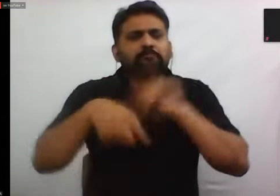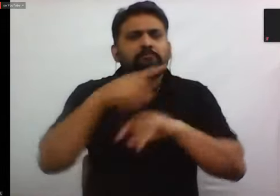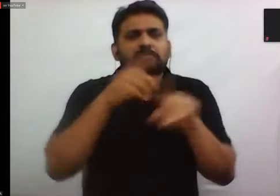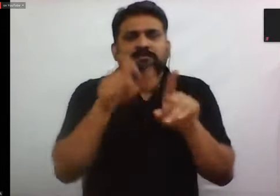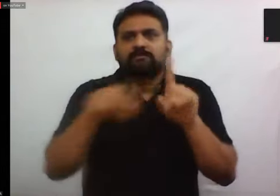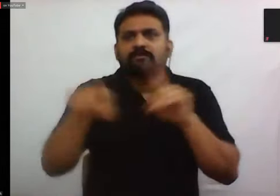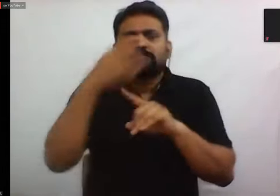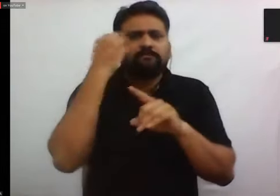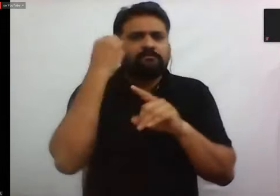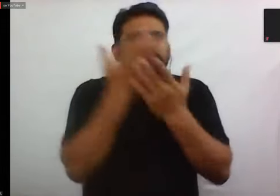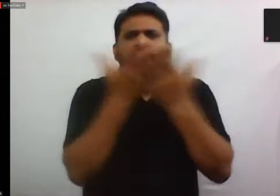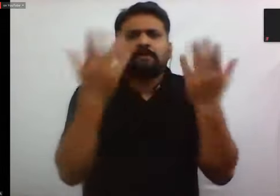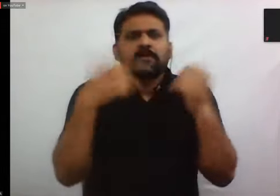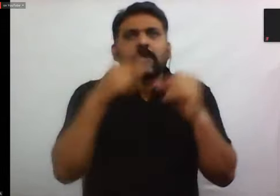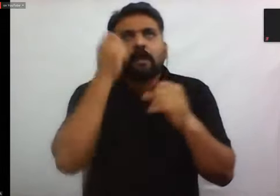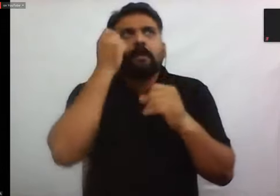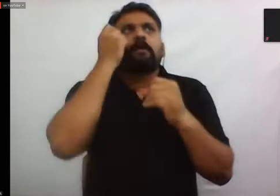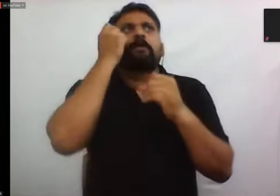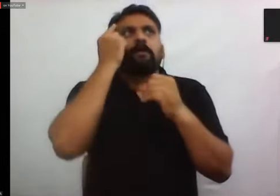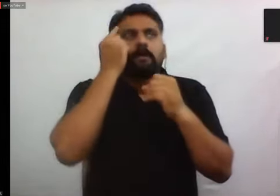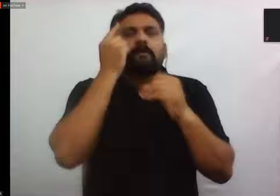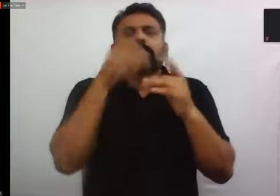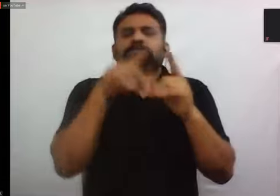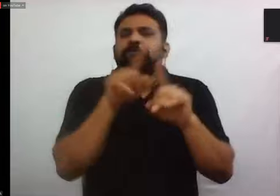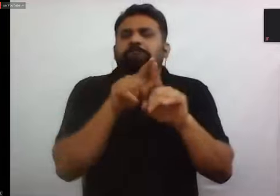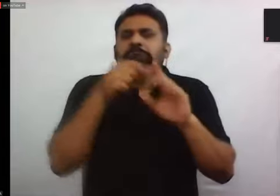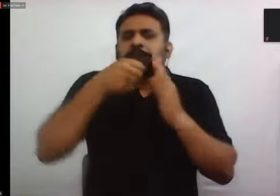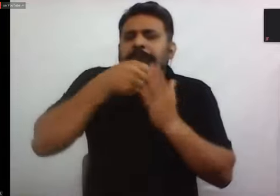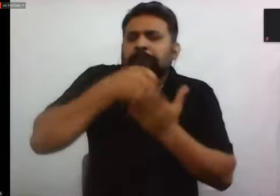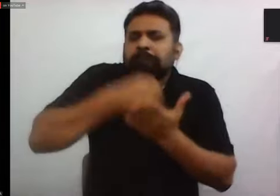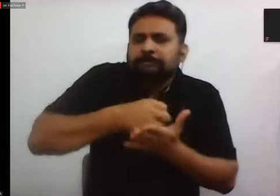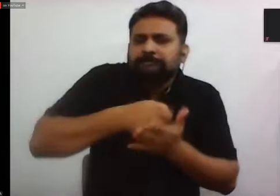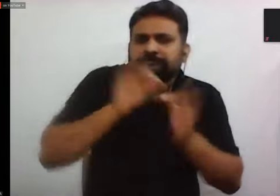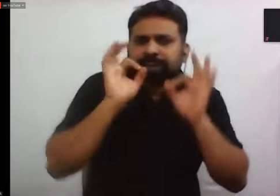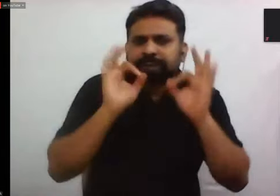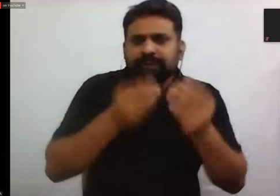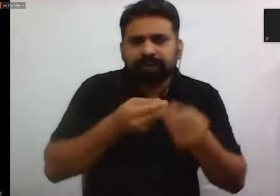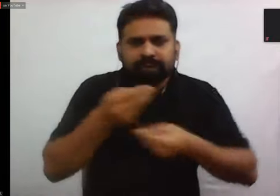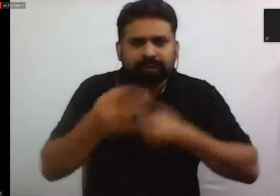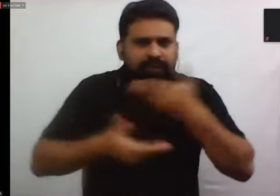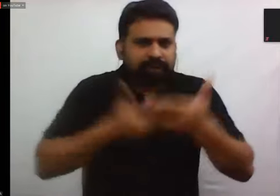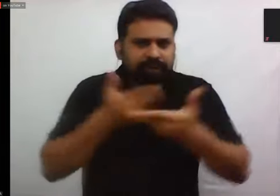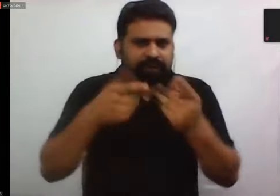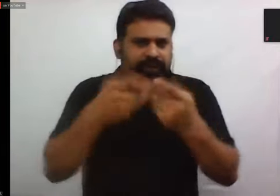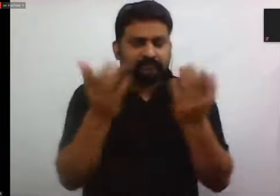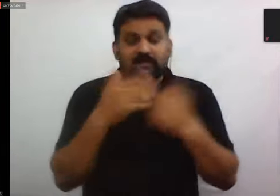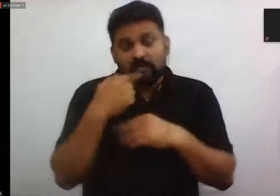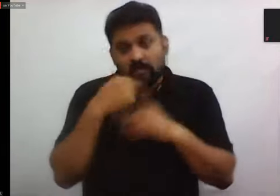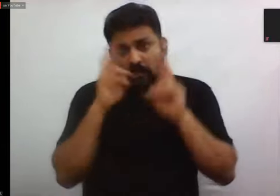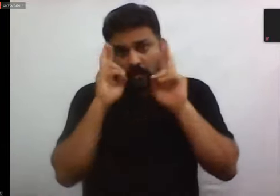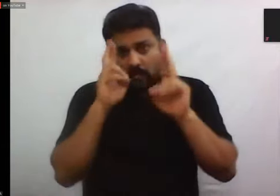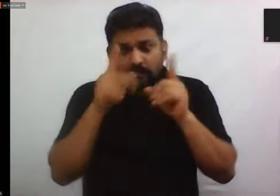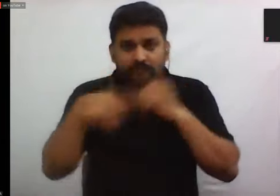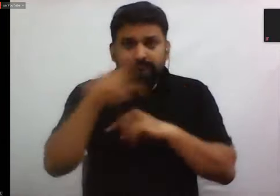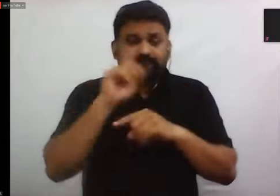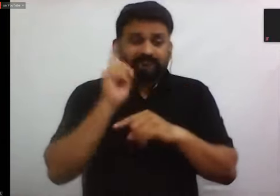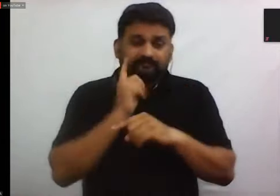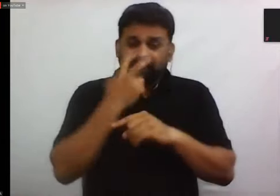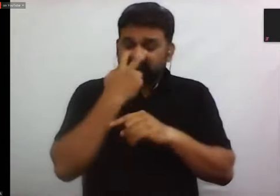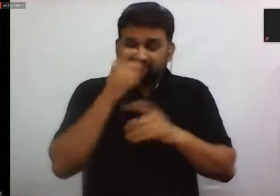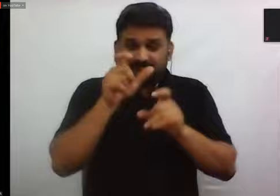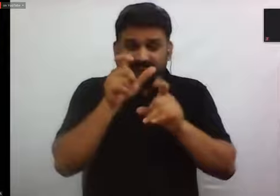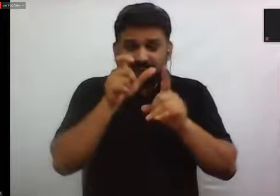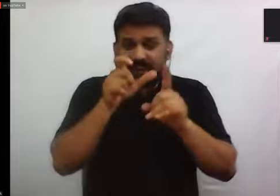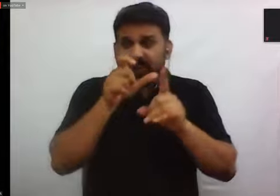को समझ में आए उस लेवल पे जाके आपने समझाया है. मैं आशा करता हूँ कि जो इस डेफ ब्लाइंडनेस फील्ड में